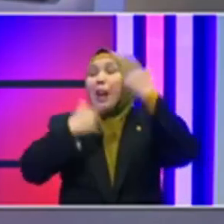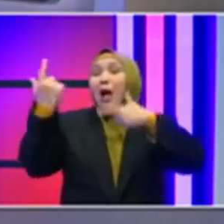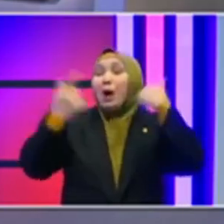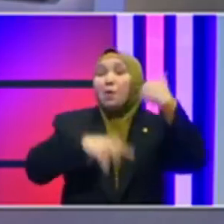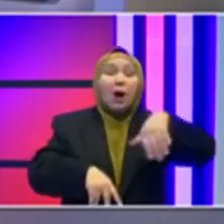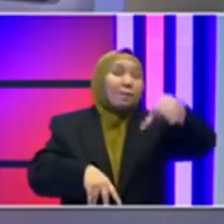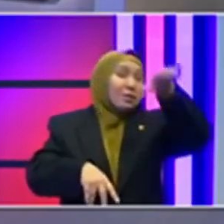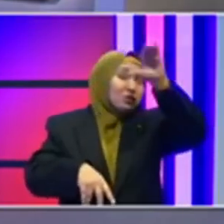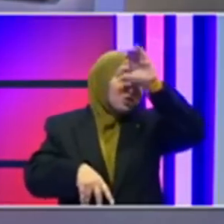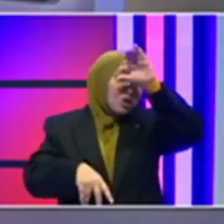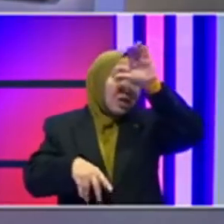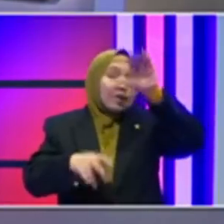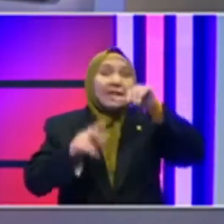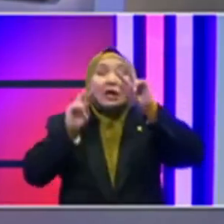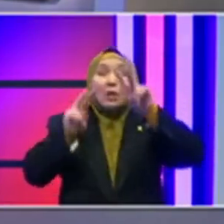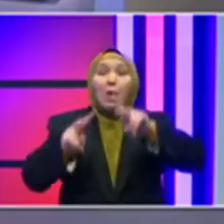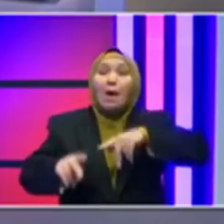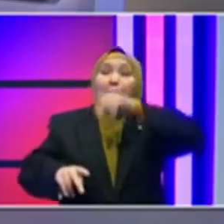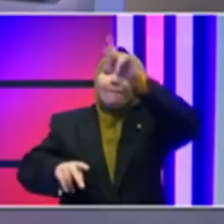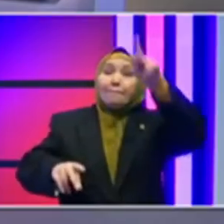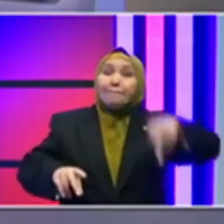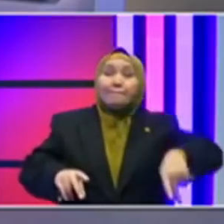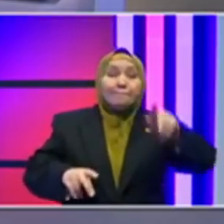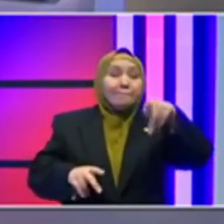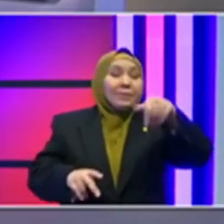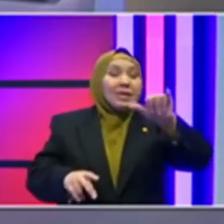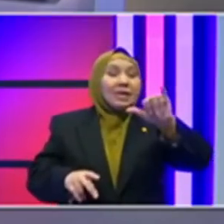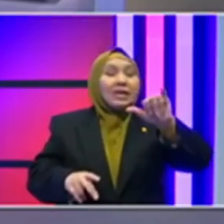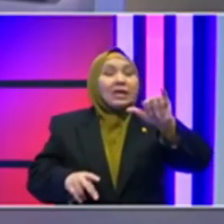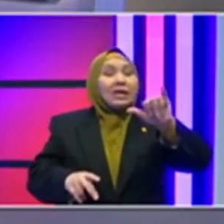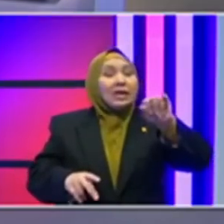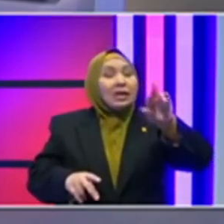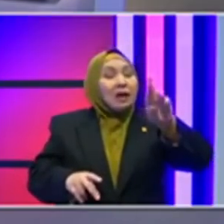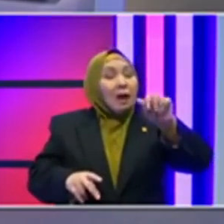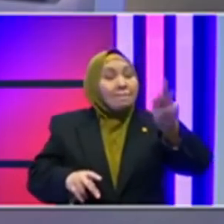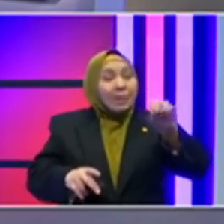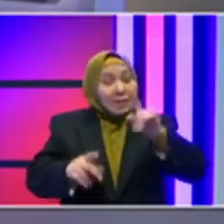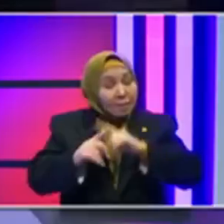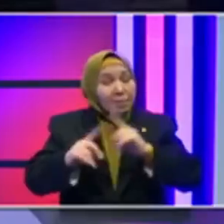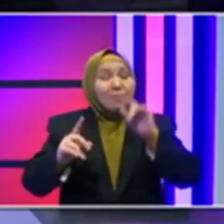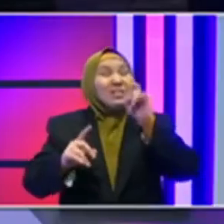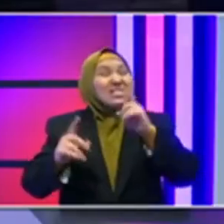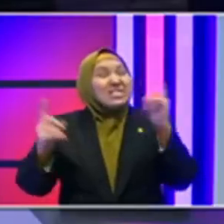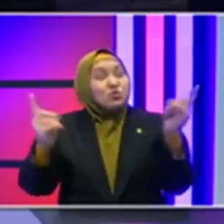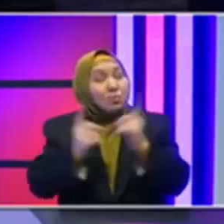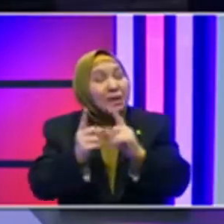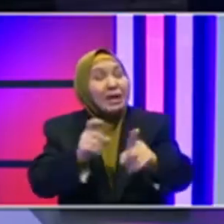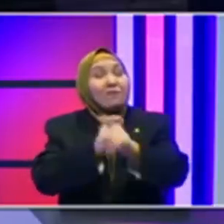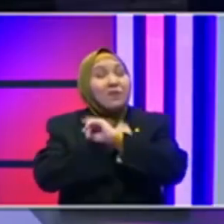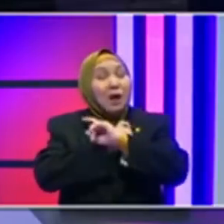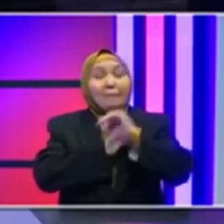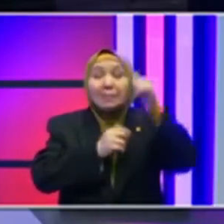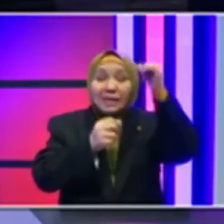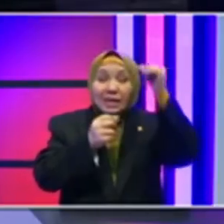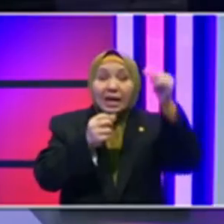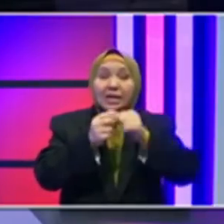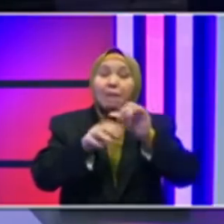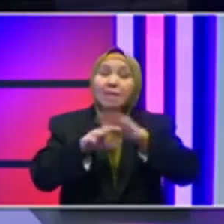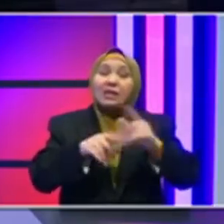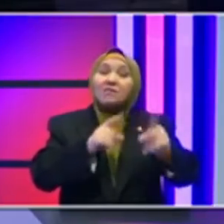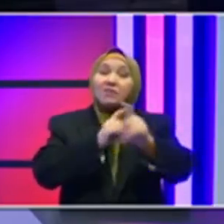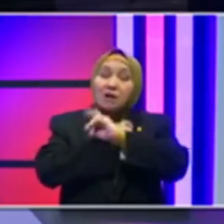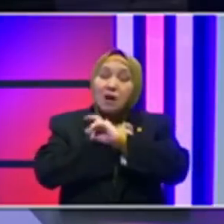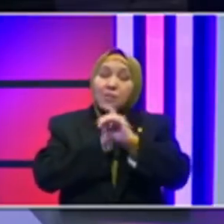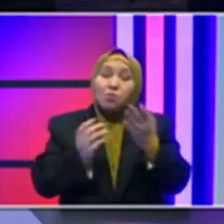Tengo mampu sebagainya tapi rupanya pergi bertemu dengan Firaun dan mengingatkan kepada Firaun Jadi